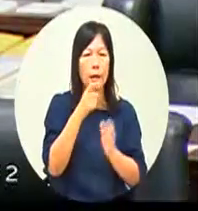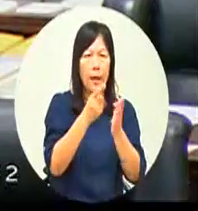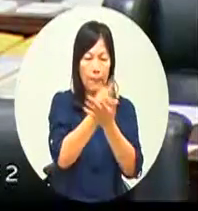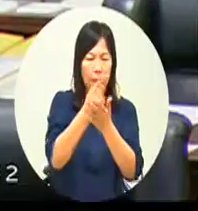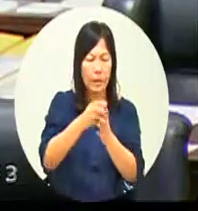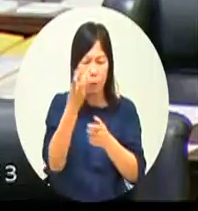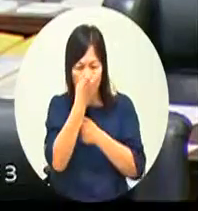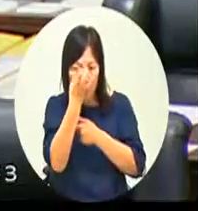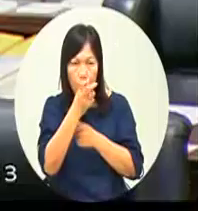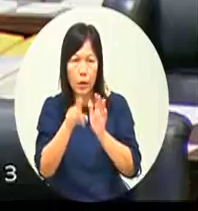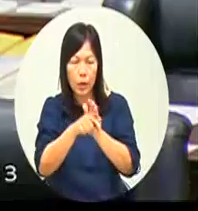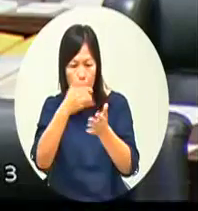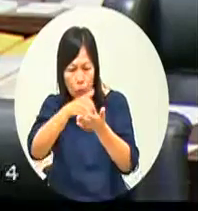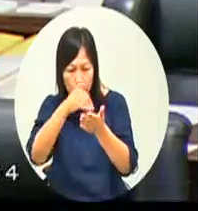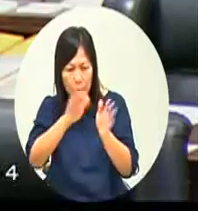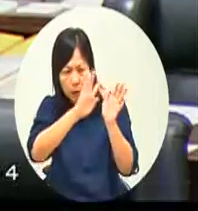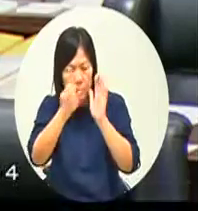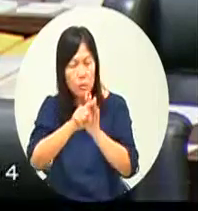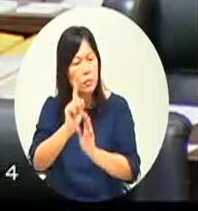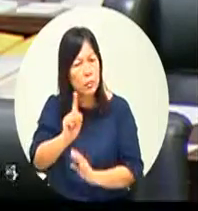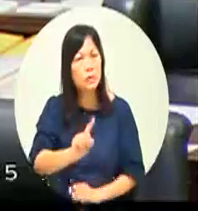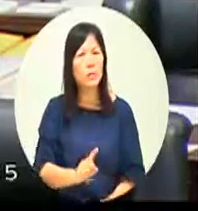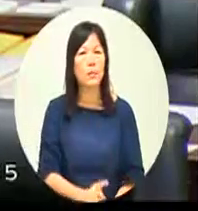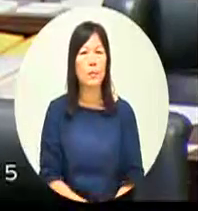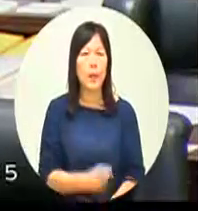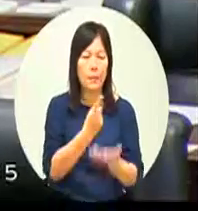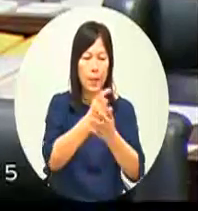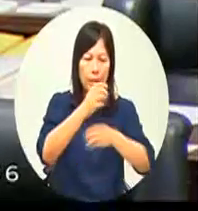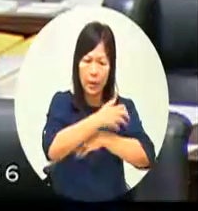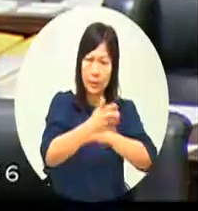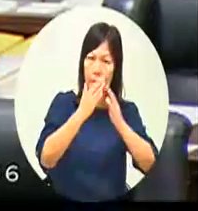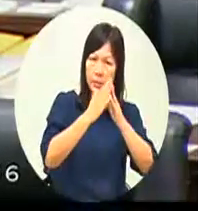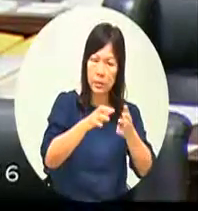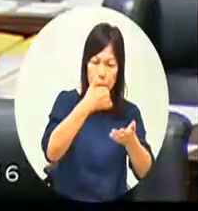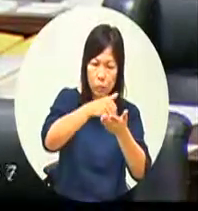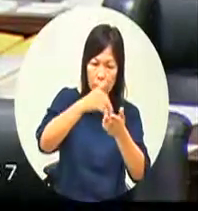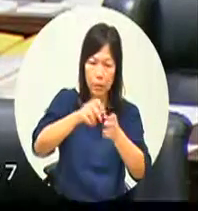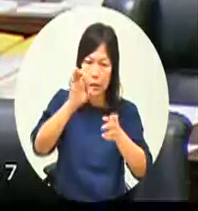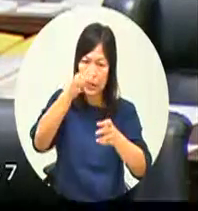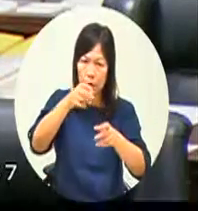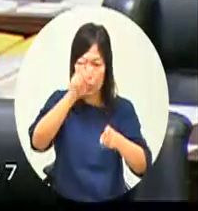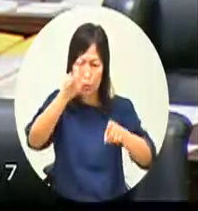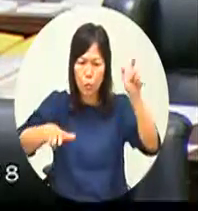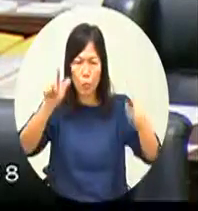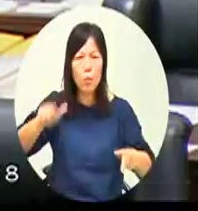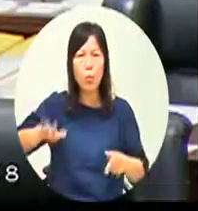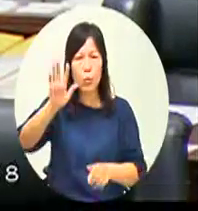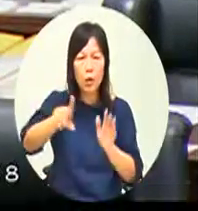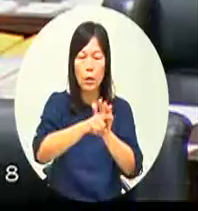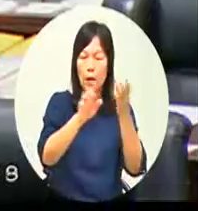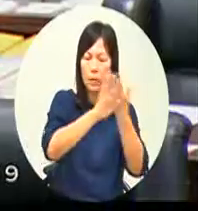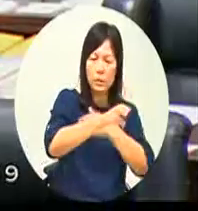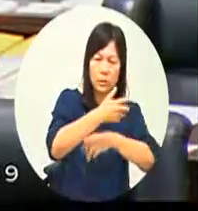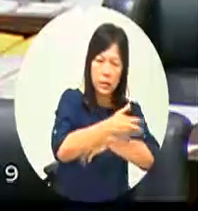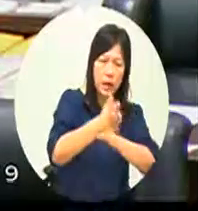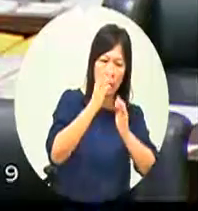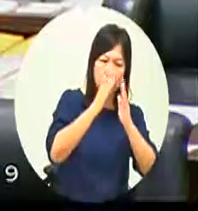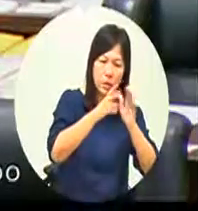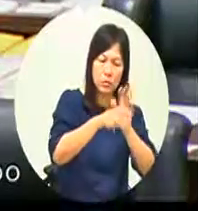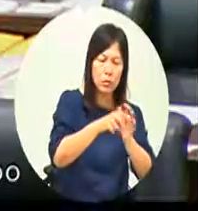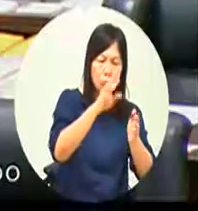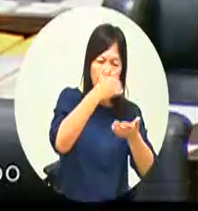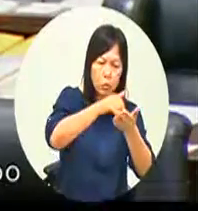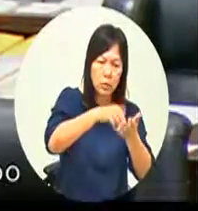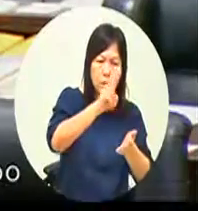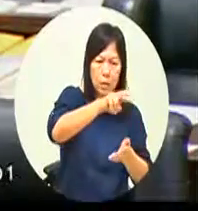检验一下你算的方式是怎么样，因为各个县市目前算起来的价格都不一样啊。其他县市算出来2200，他们也觉得他们